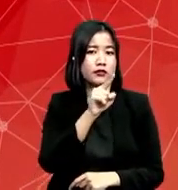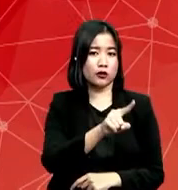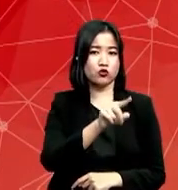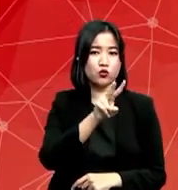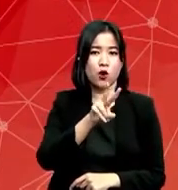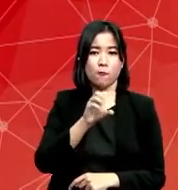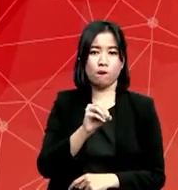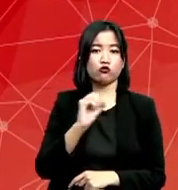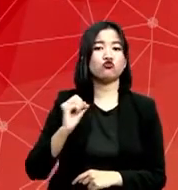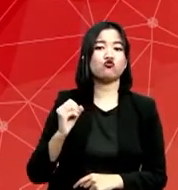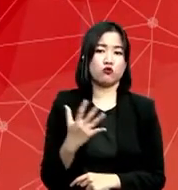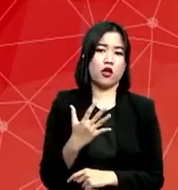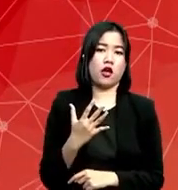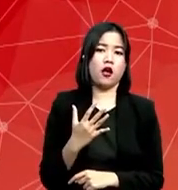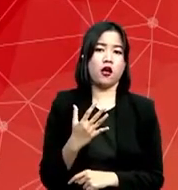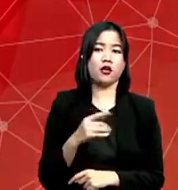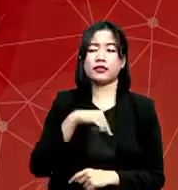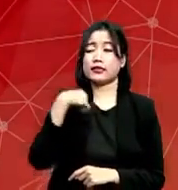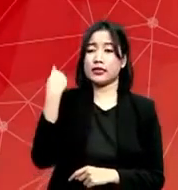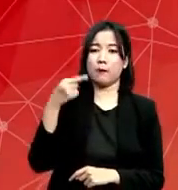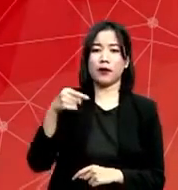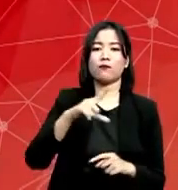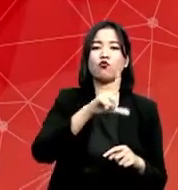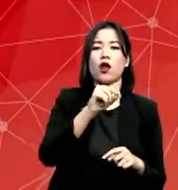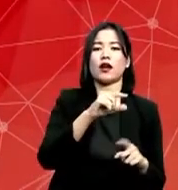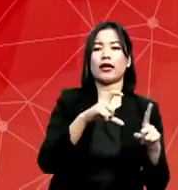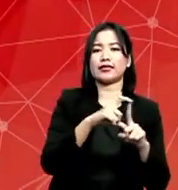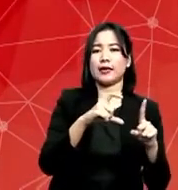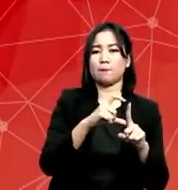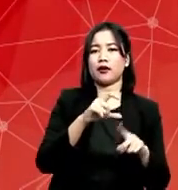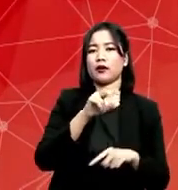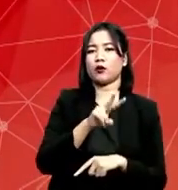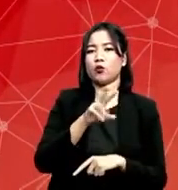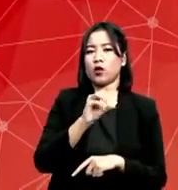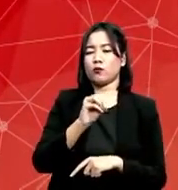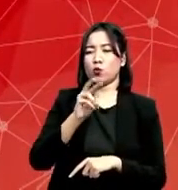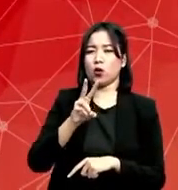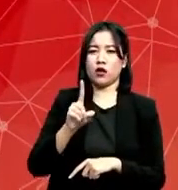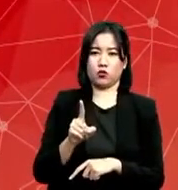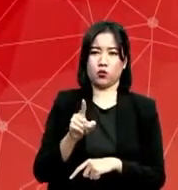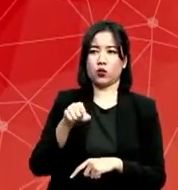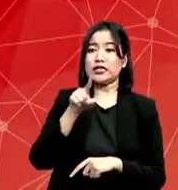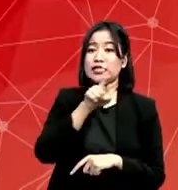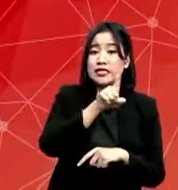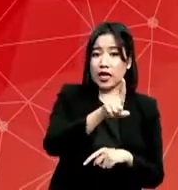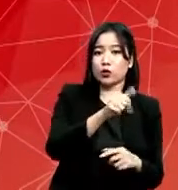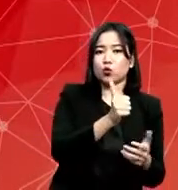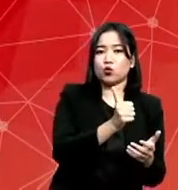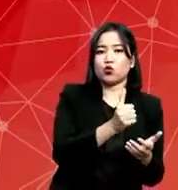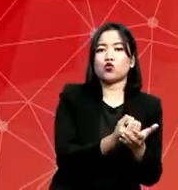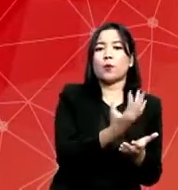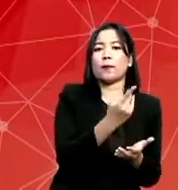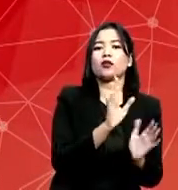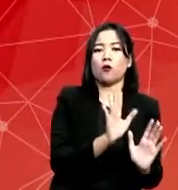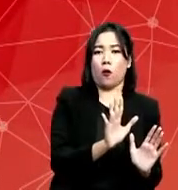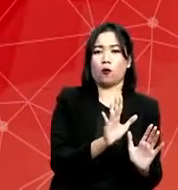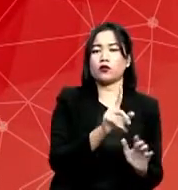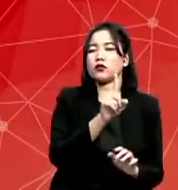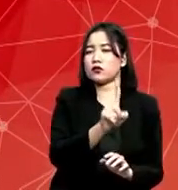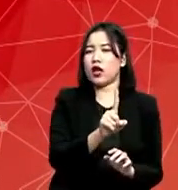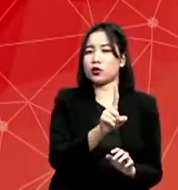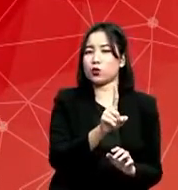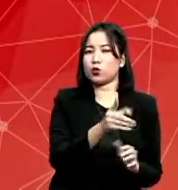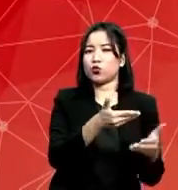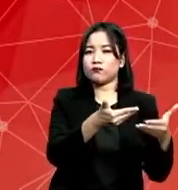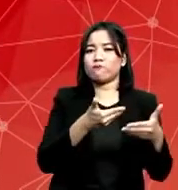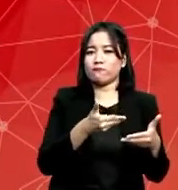sampai 120 juta dosis sampai Desember 2021. Itu dari satu merek ya, dari satu produsen atau